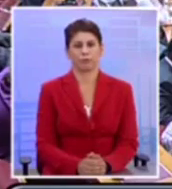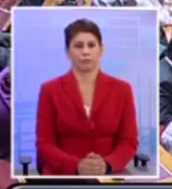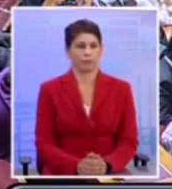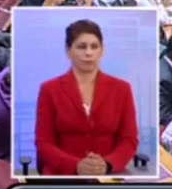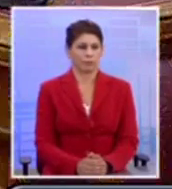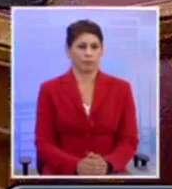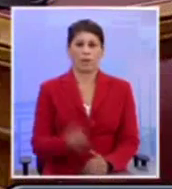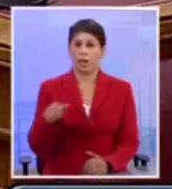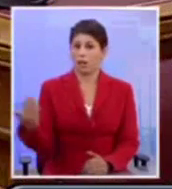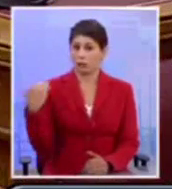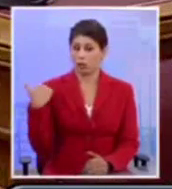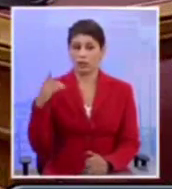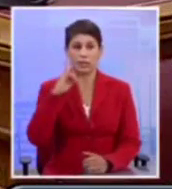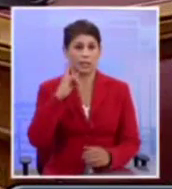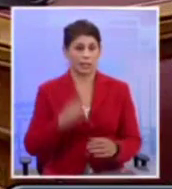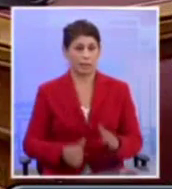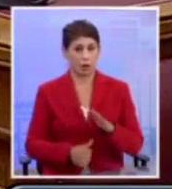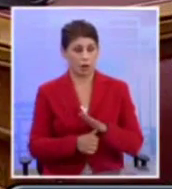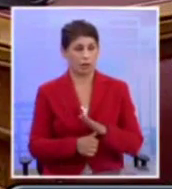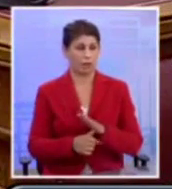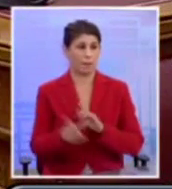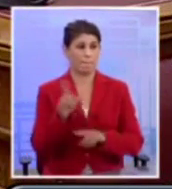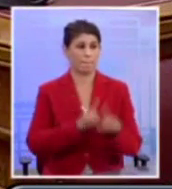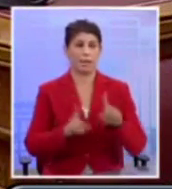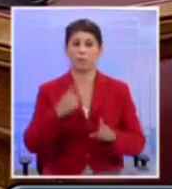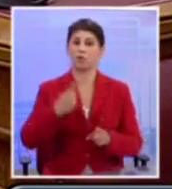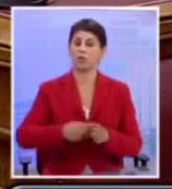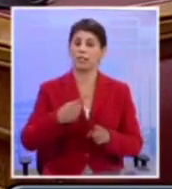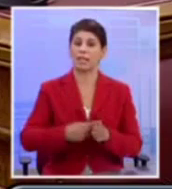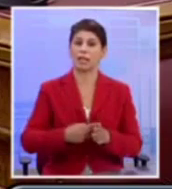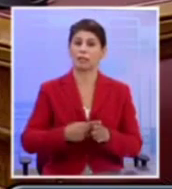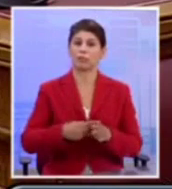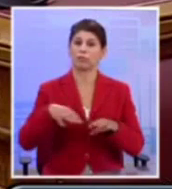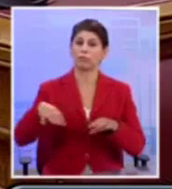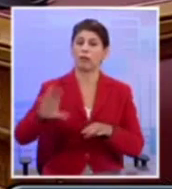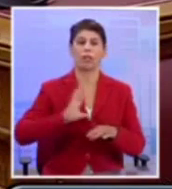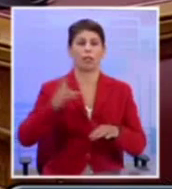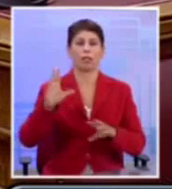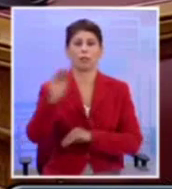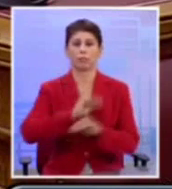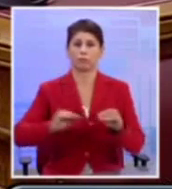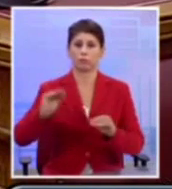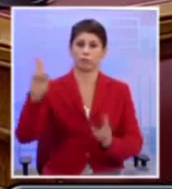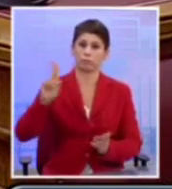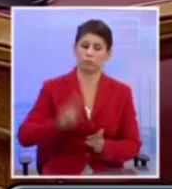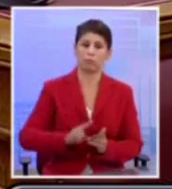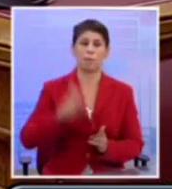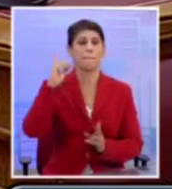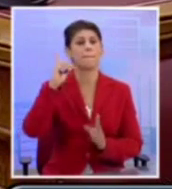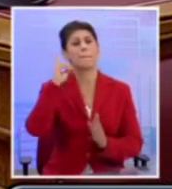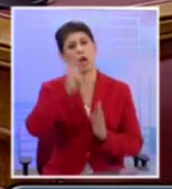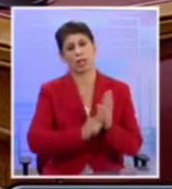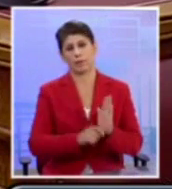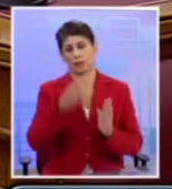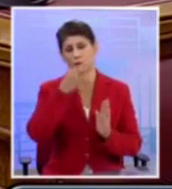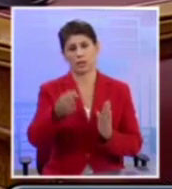Αυτό που ρωτήσατε, κυρία Πρόεδρε, για ποιοι από τις ελληνικές αρχές δεν ήθελαν την αδιάρθρωση, βγαίνει από την πρώτη έκθεση την οποία σας